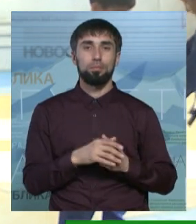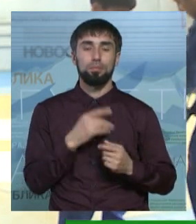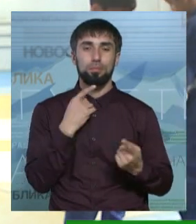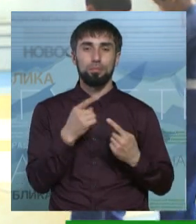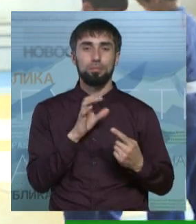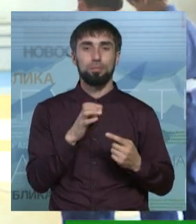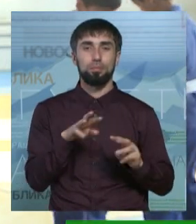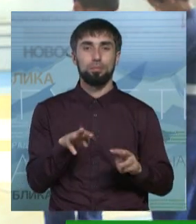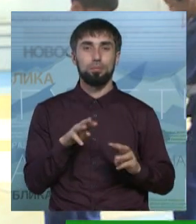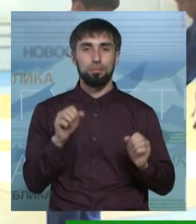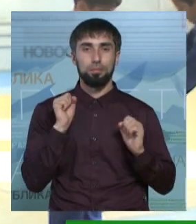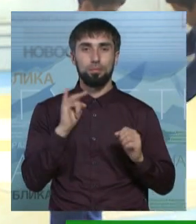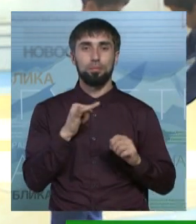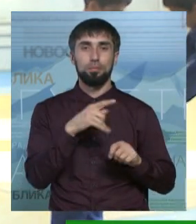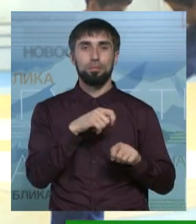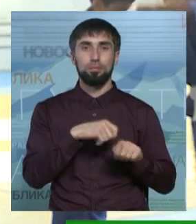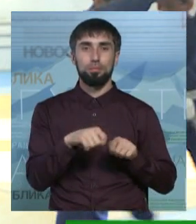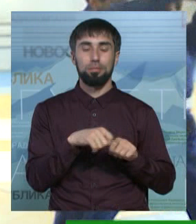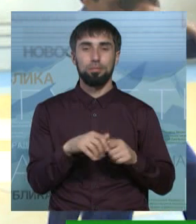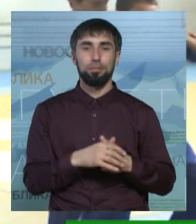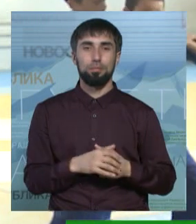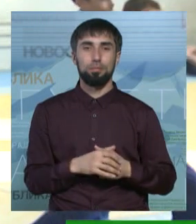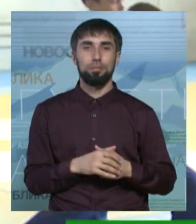с Минспортом, и со спонсорами, и